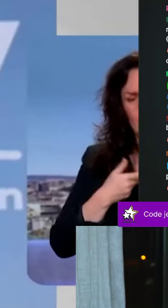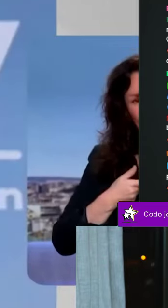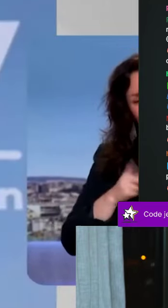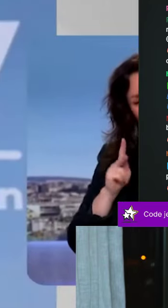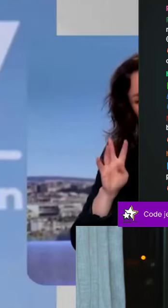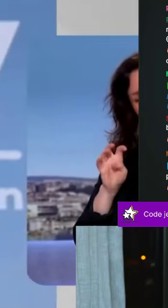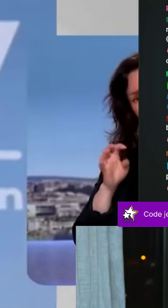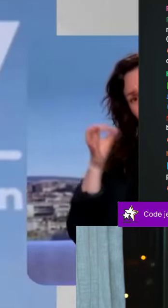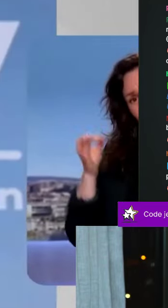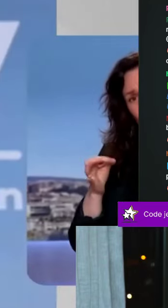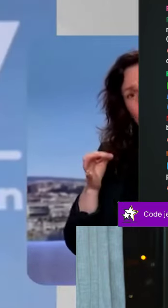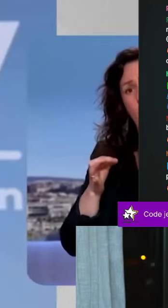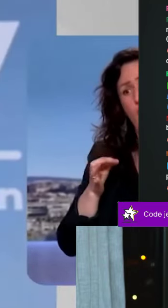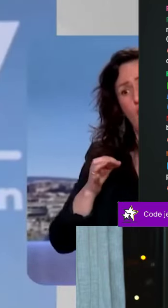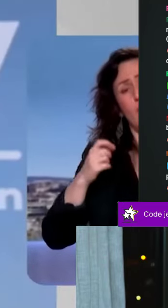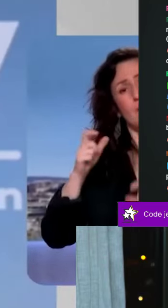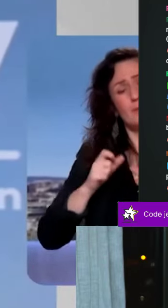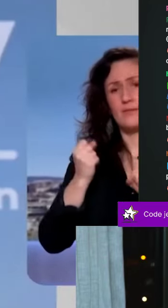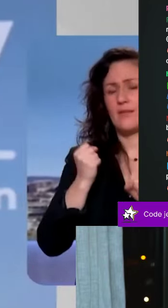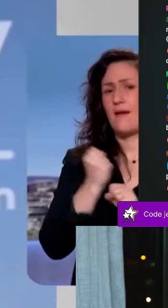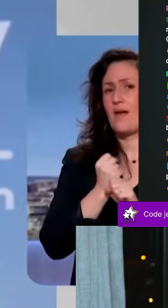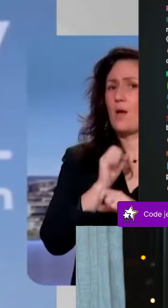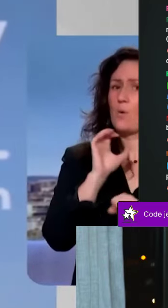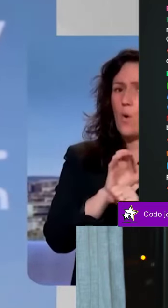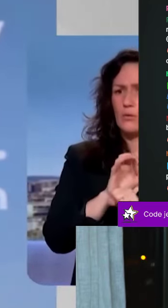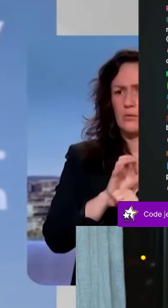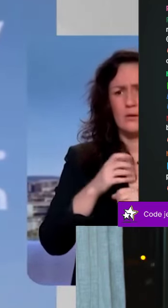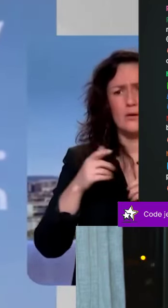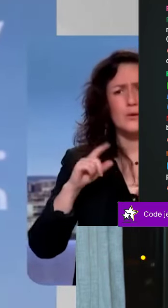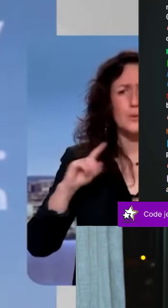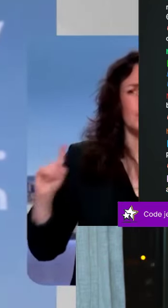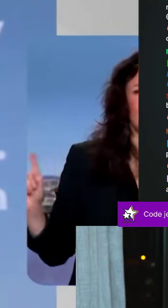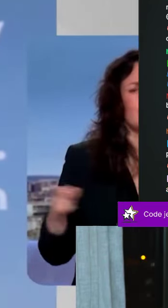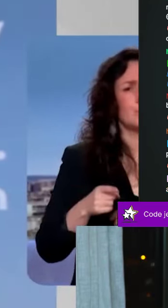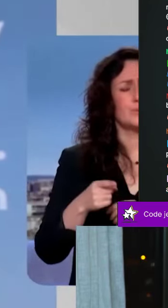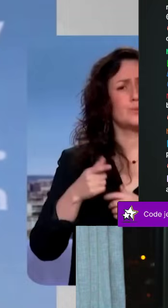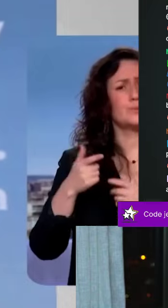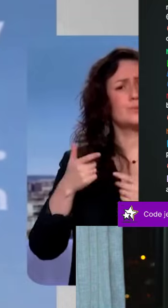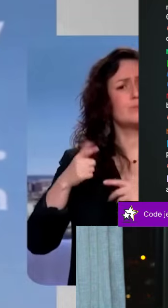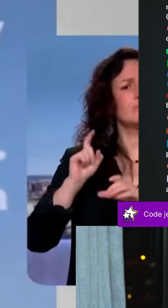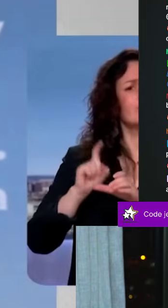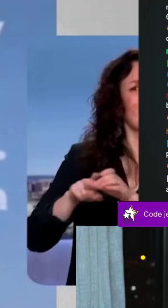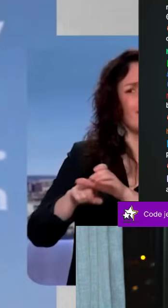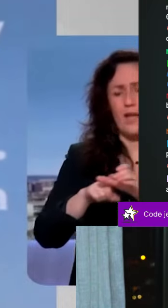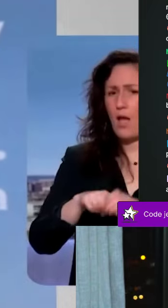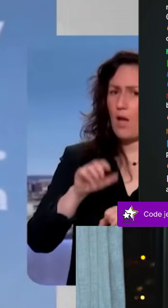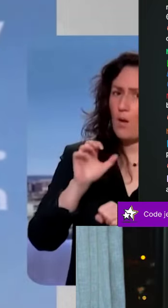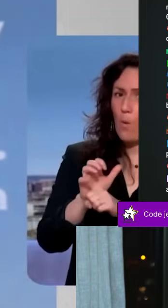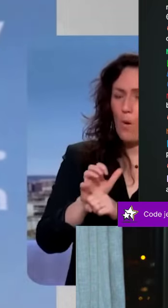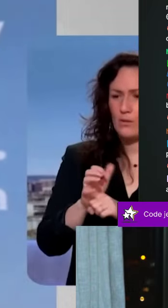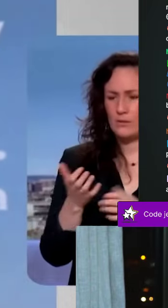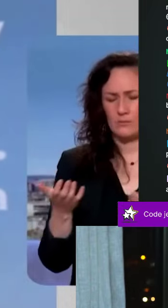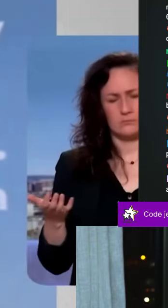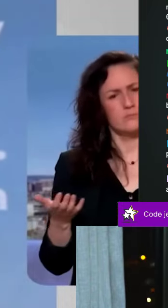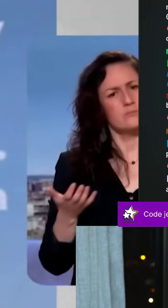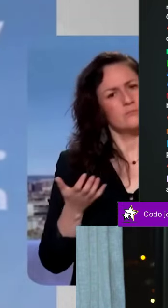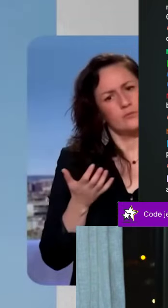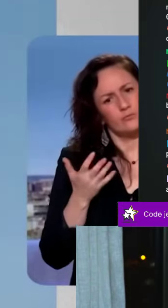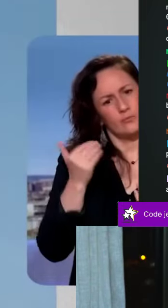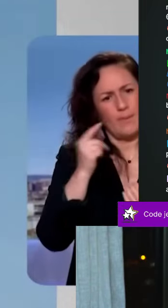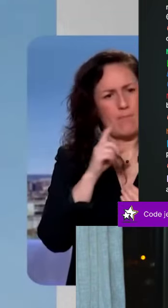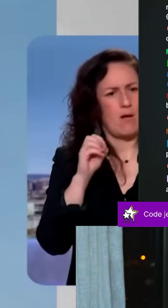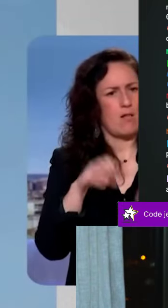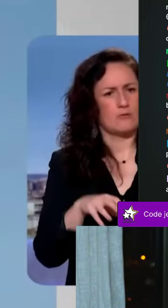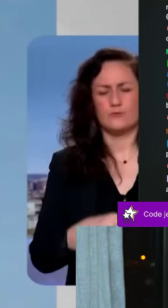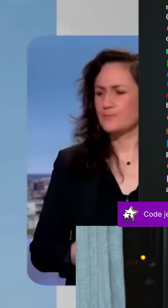opposés l'ensemble des organisations syndicales de salaries qui étaient opposé et qu' avait même pas de majorité à l'Assemblée nationale pour le voter alors pourquoi ça bouge selon c'est